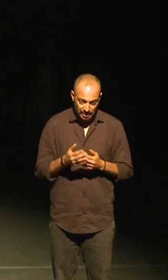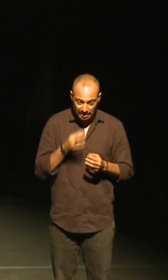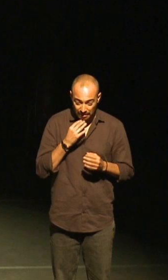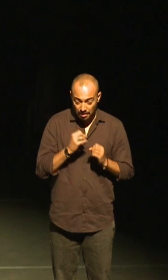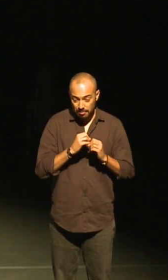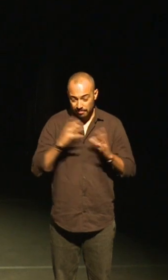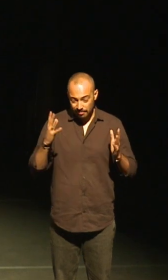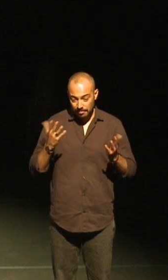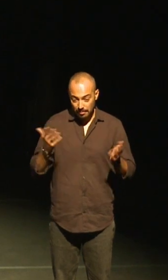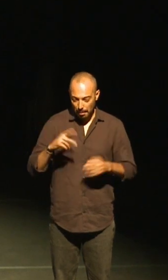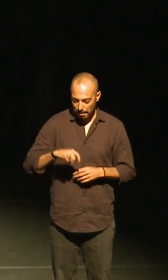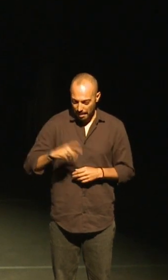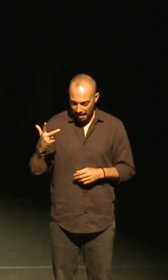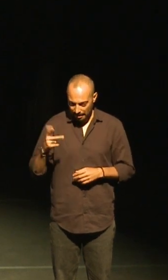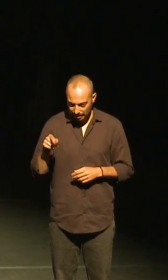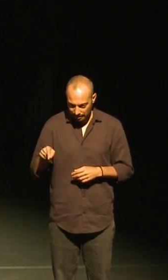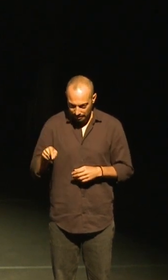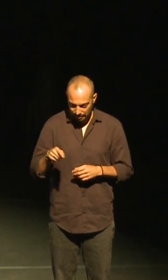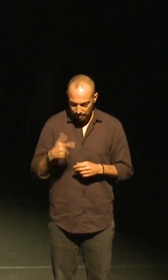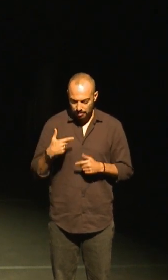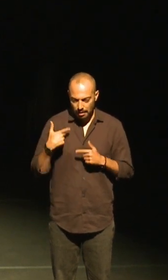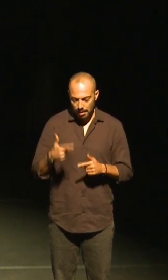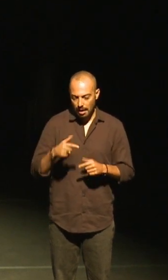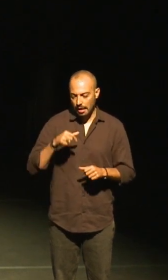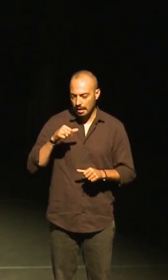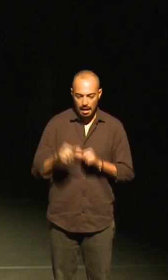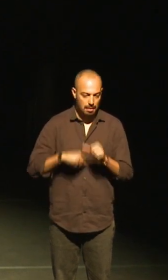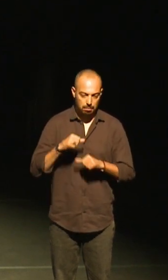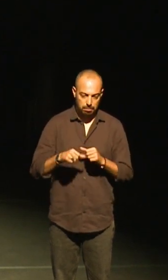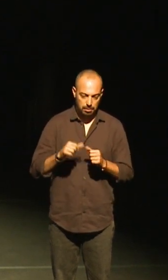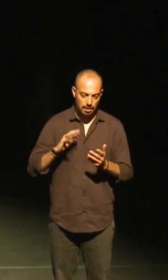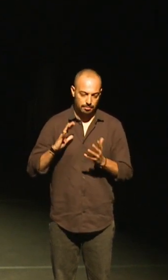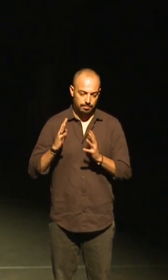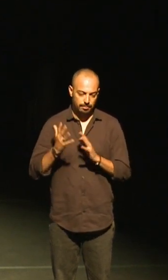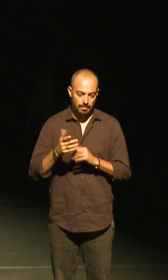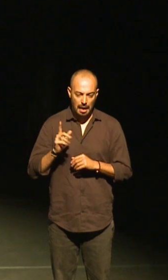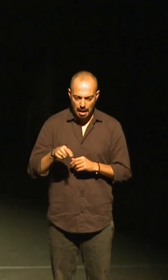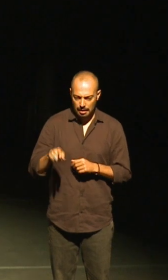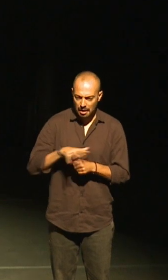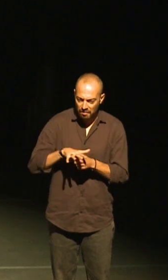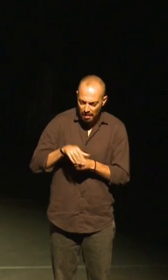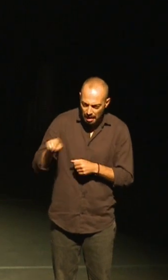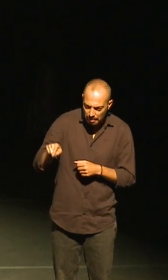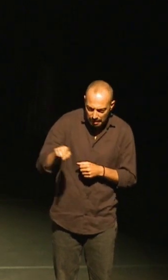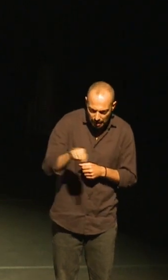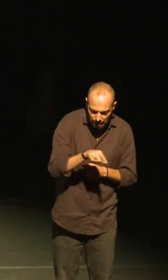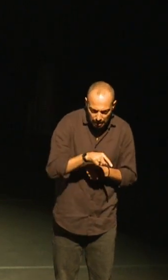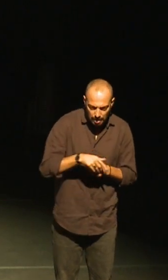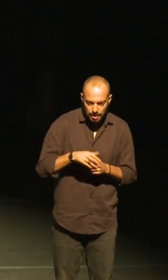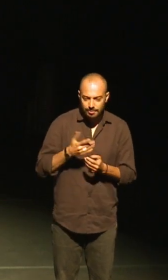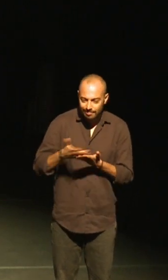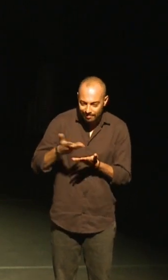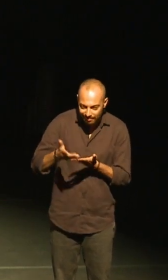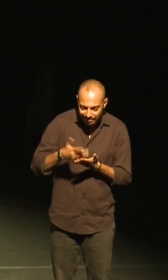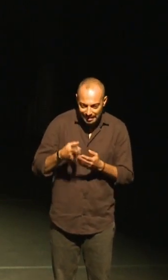straordinario agente di cambiamento perché introduce anche nelle famiglie l'idea della inclusion perché quando i nostri